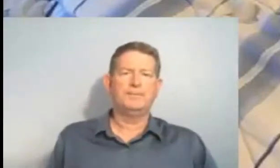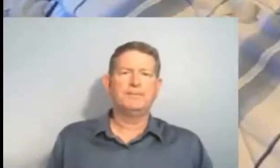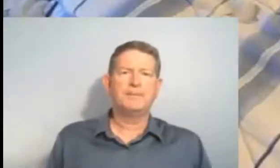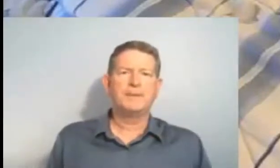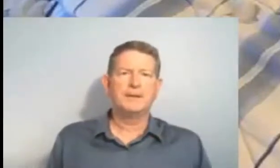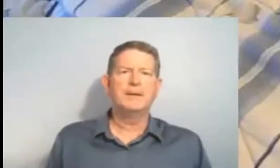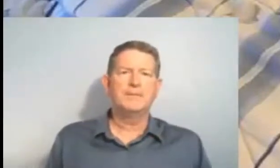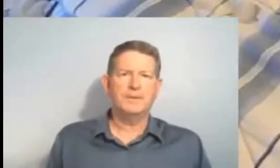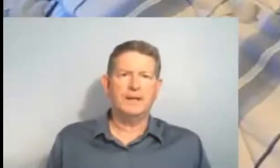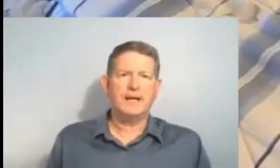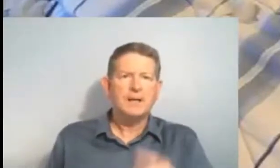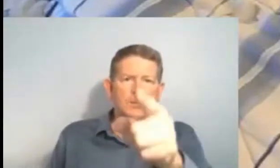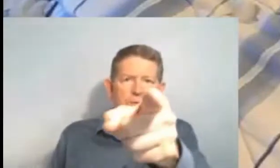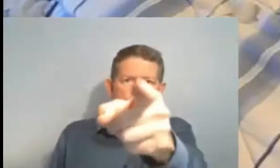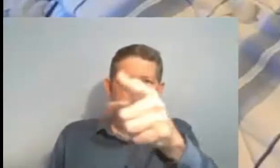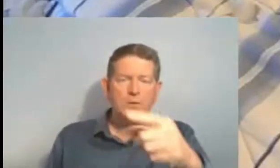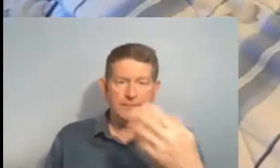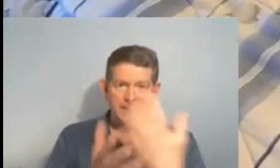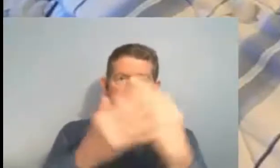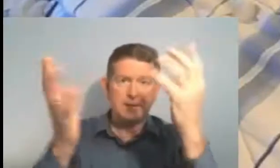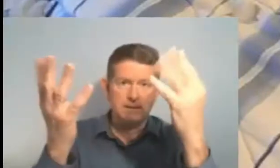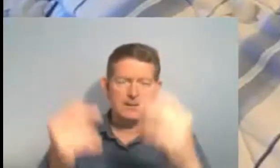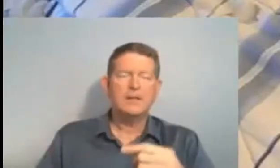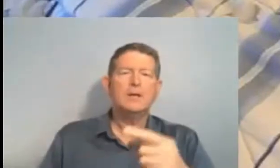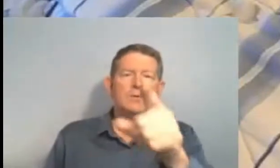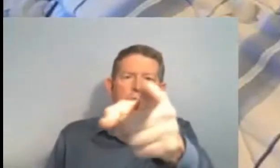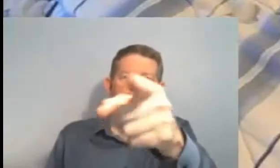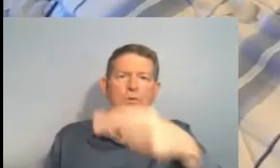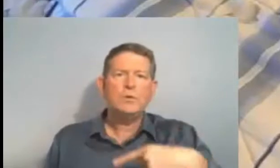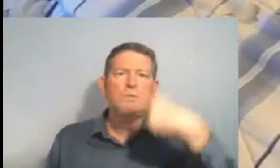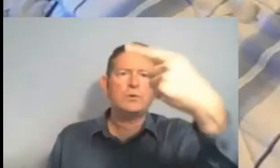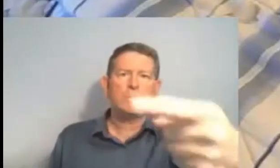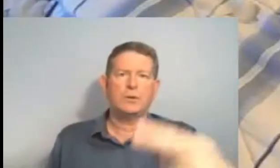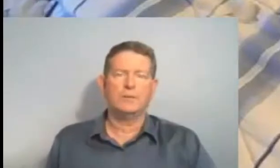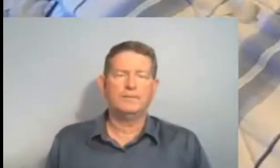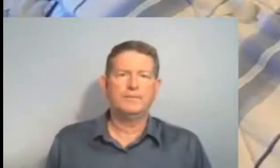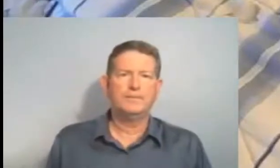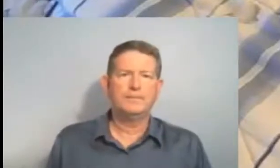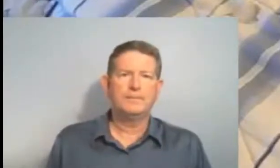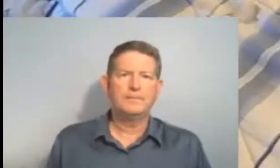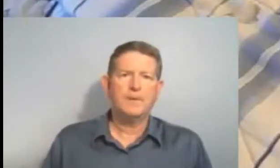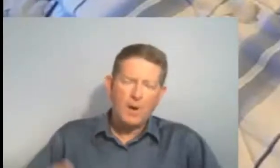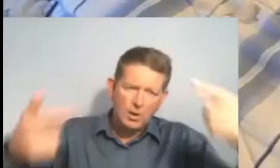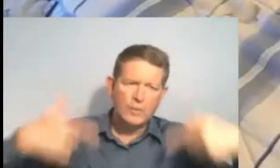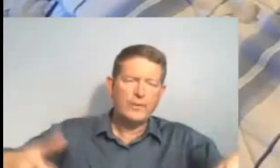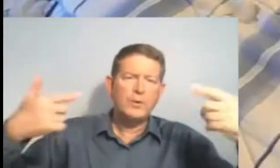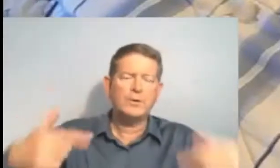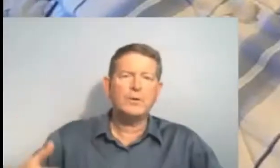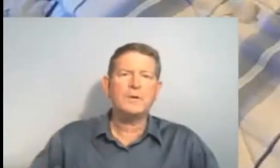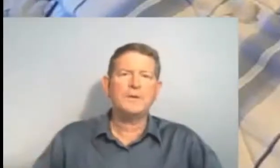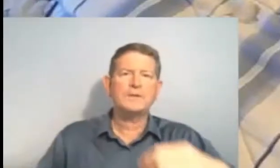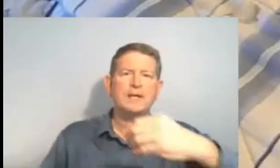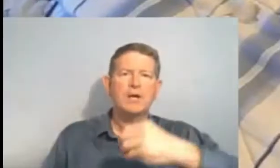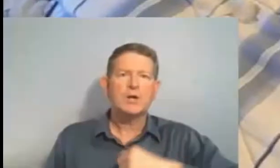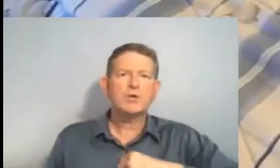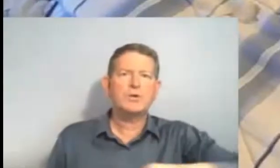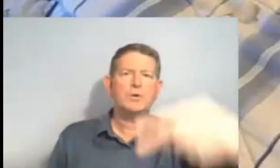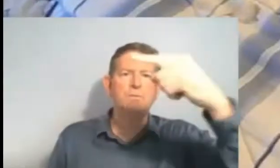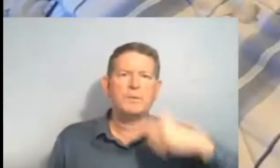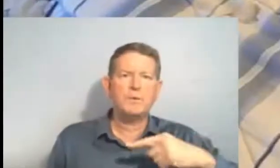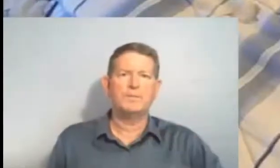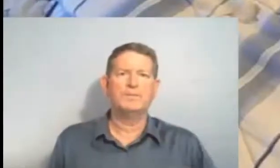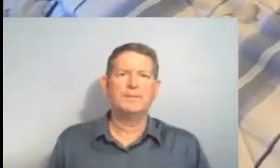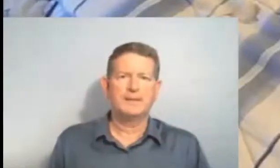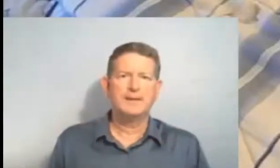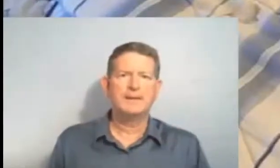me. Voilà. Tu, avec les mains, hein. Tu te. Encore, on va recommencer.